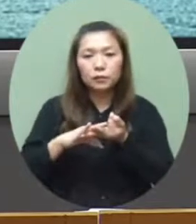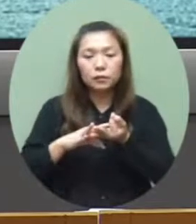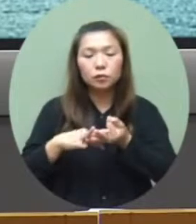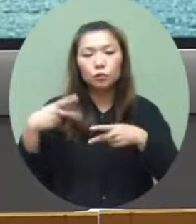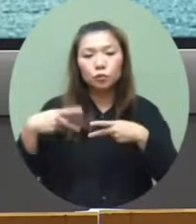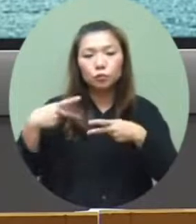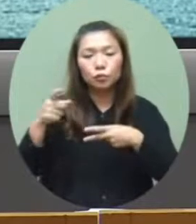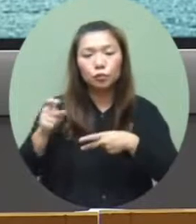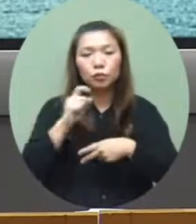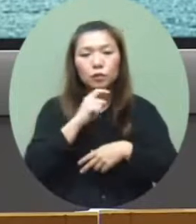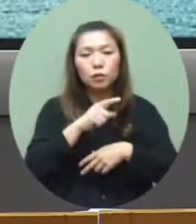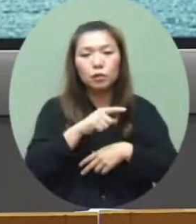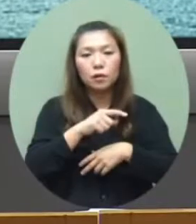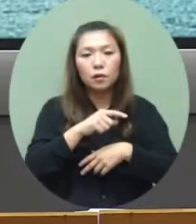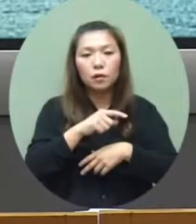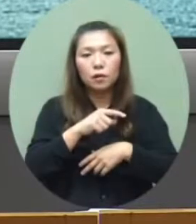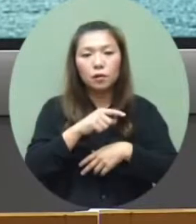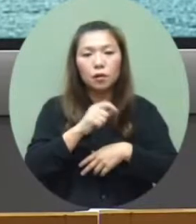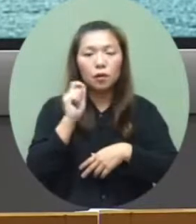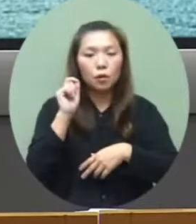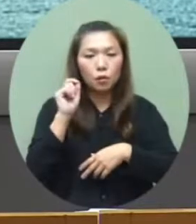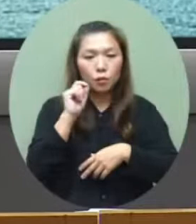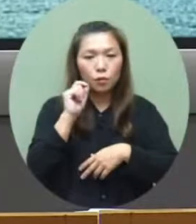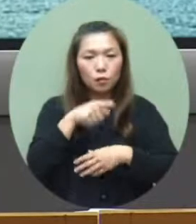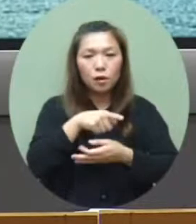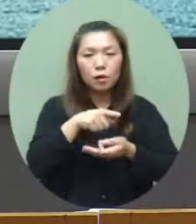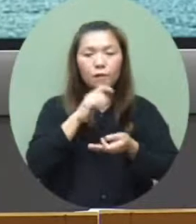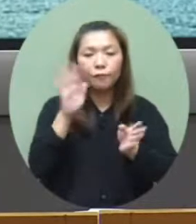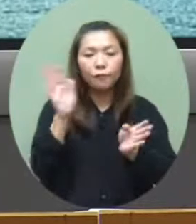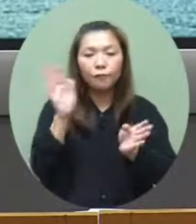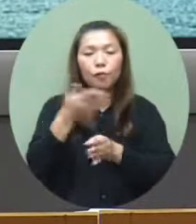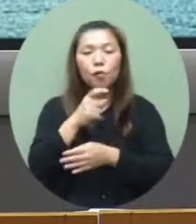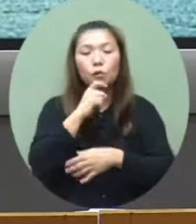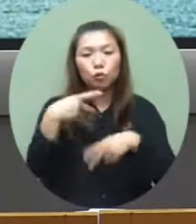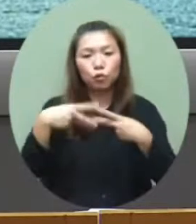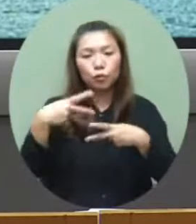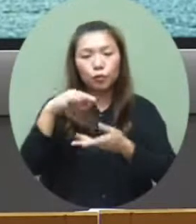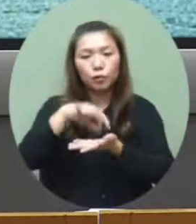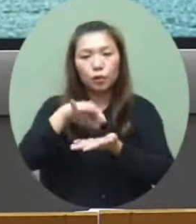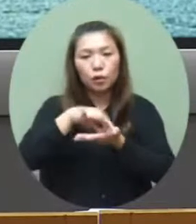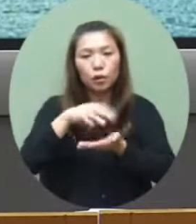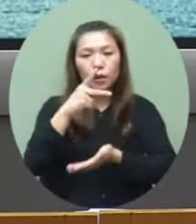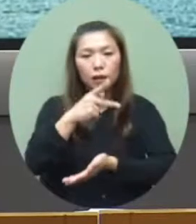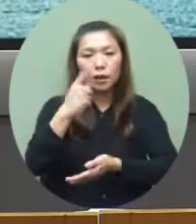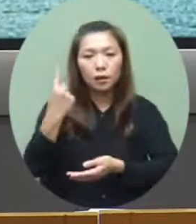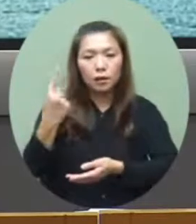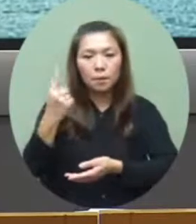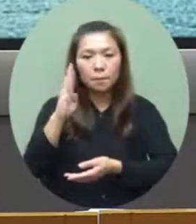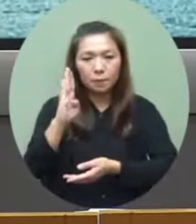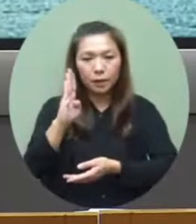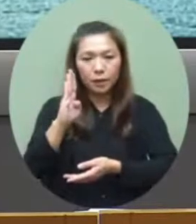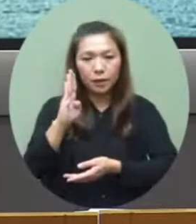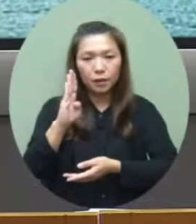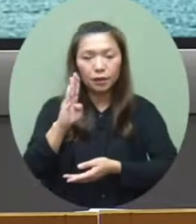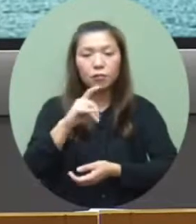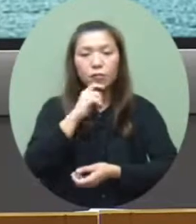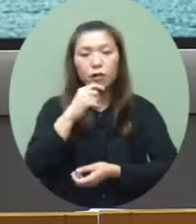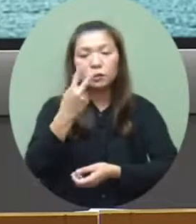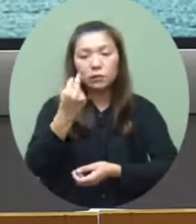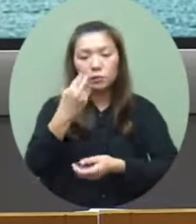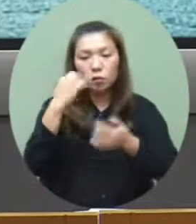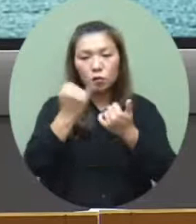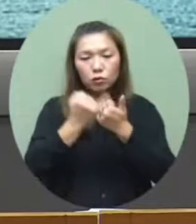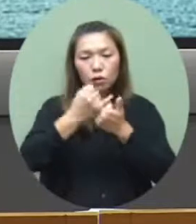COVID. 田景村浸信會女角碧鳳 Kindergarten is in 屯門 Class